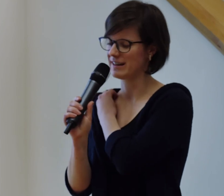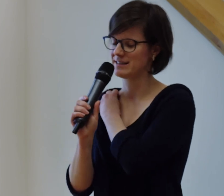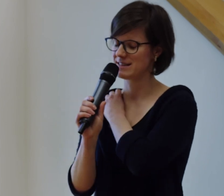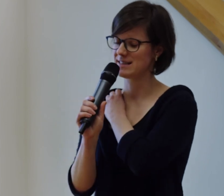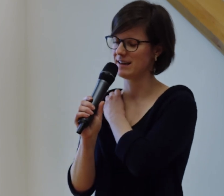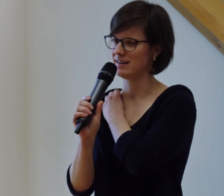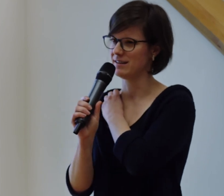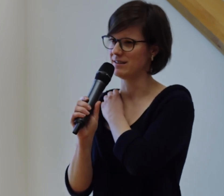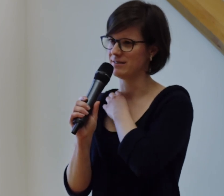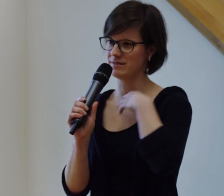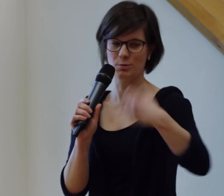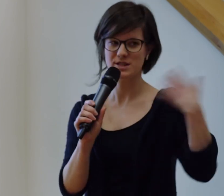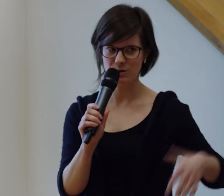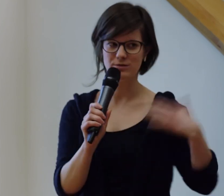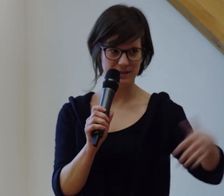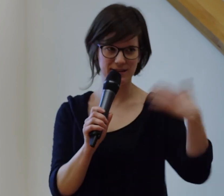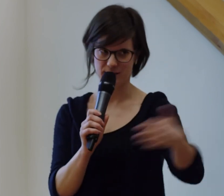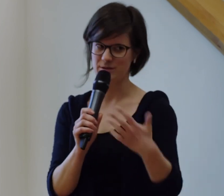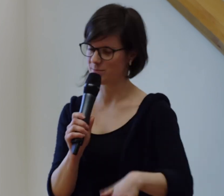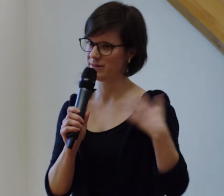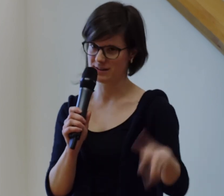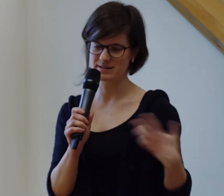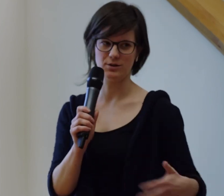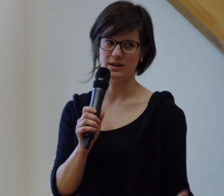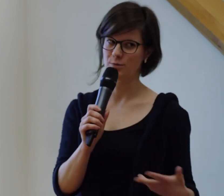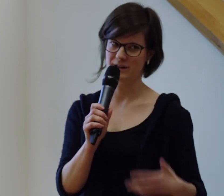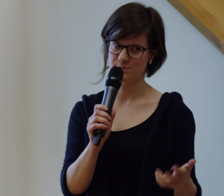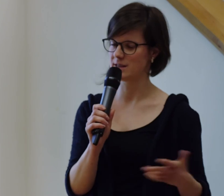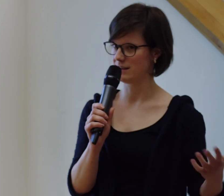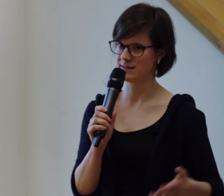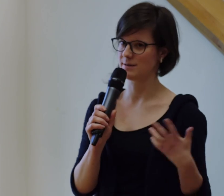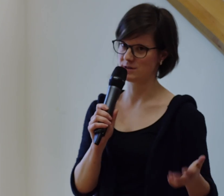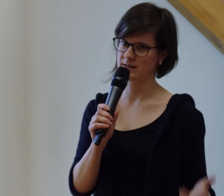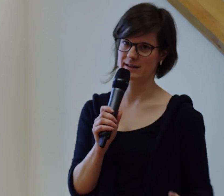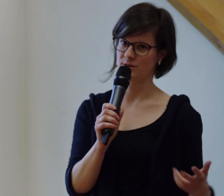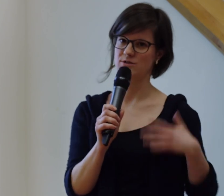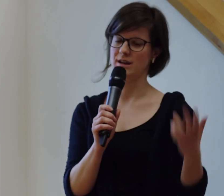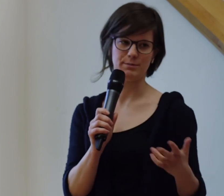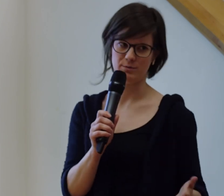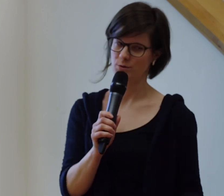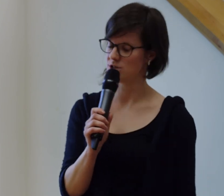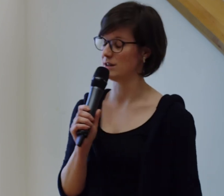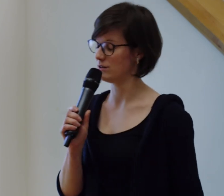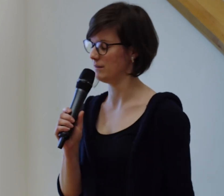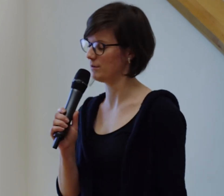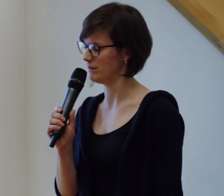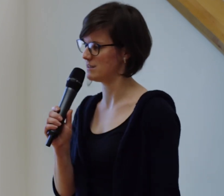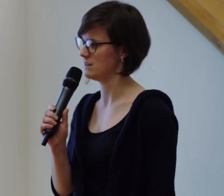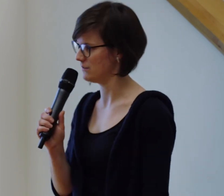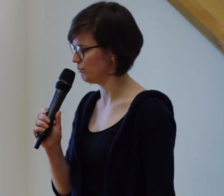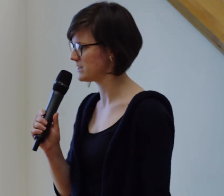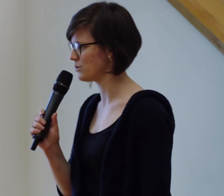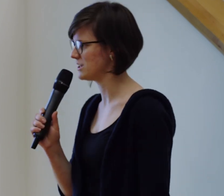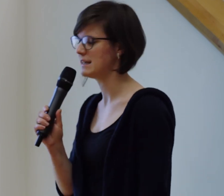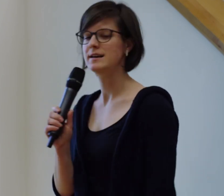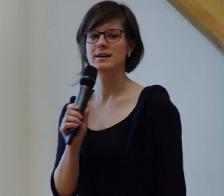jako organizace dopředu, zase jak jsme se o tom bavili, asi to není úplně, že by se dneska prostě jen tak někdo rozhodl, tak by to bylo určitě hodně problematický,